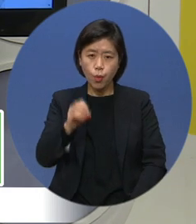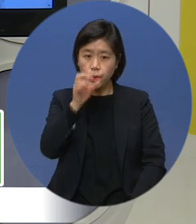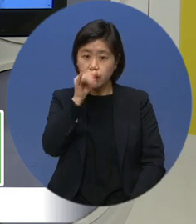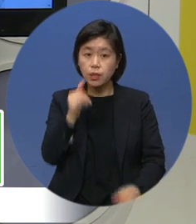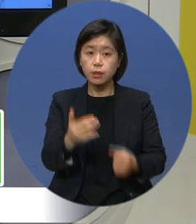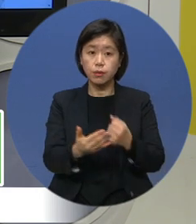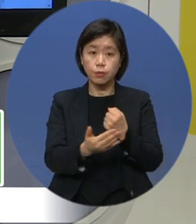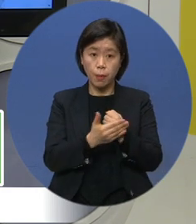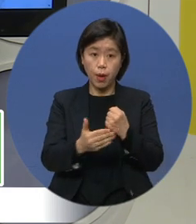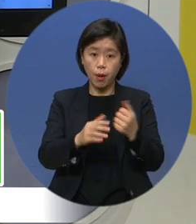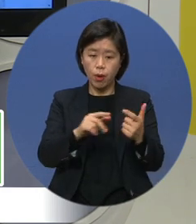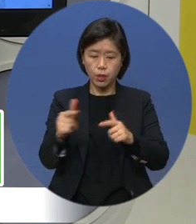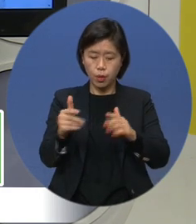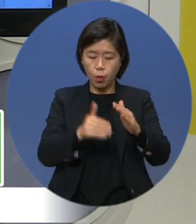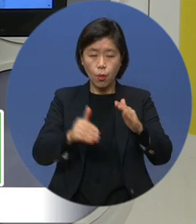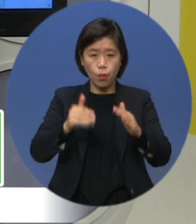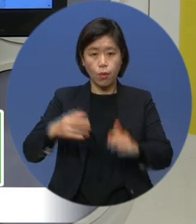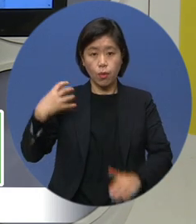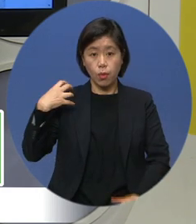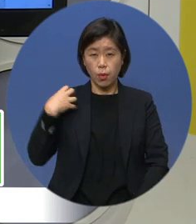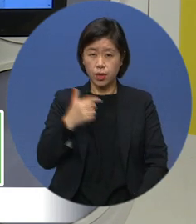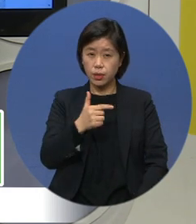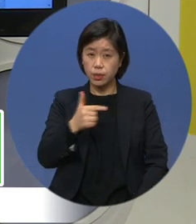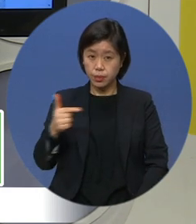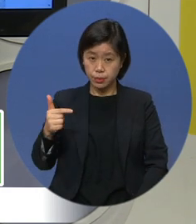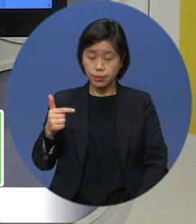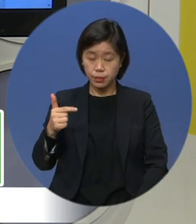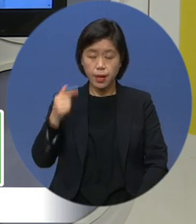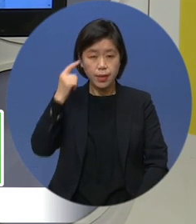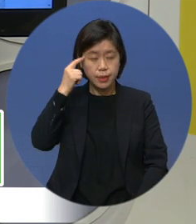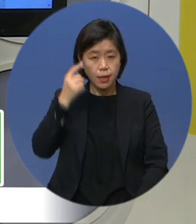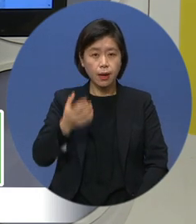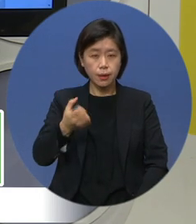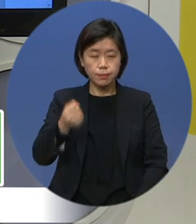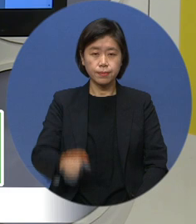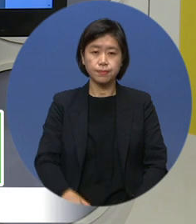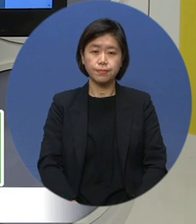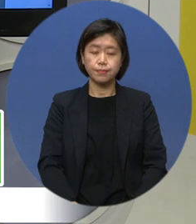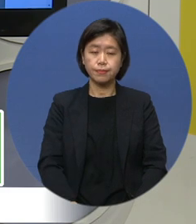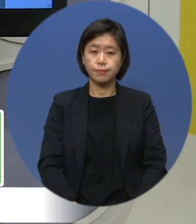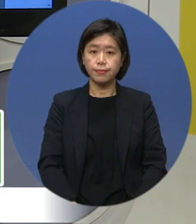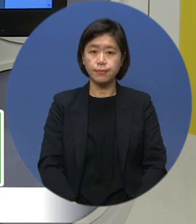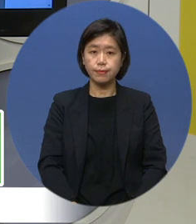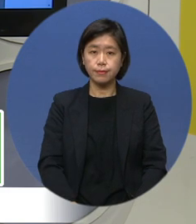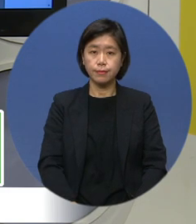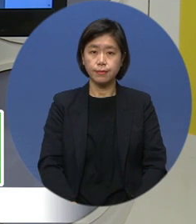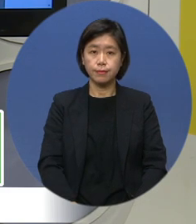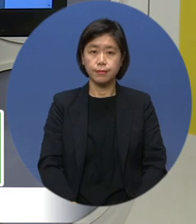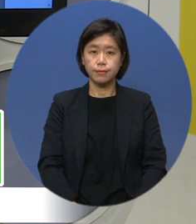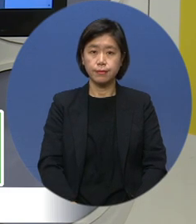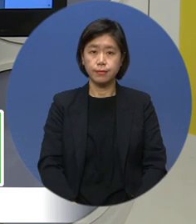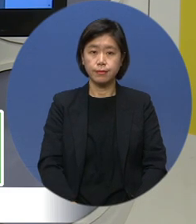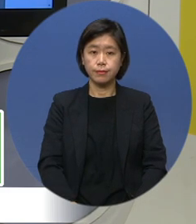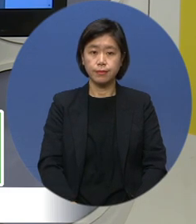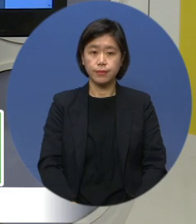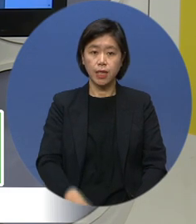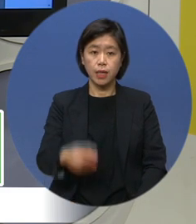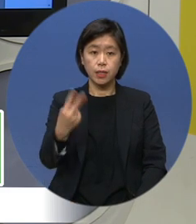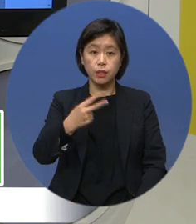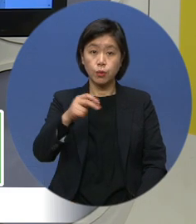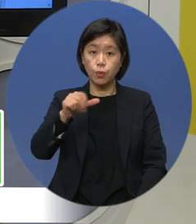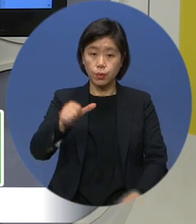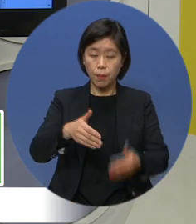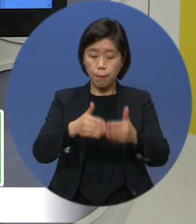역할을 하는 의미도 있다고 생각한다 고 해당 방송에 의미를 부여하기도 했습니다 2005년